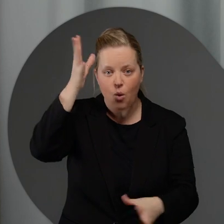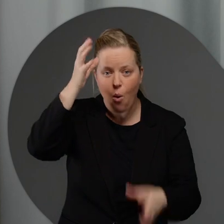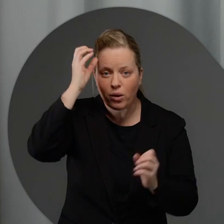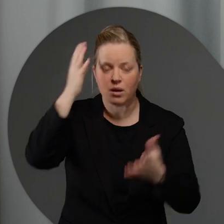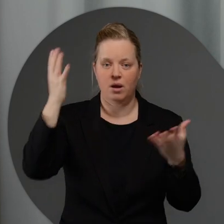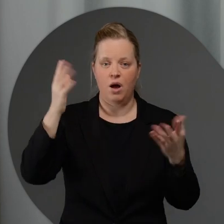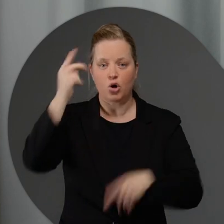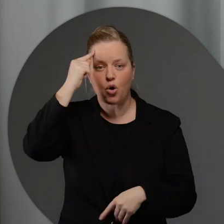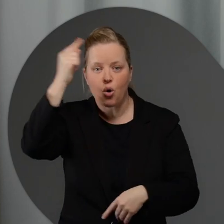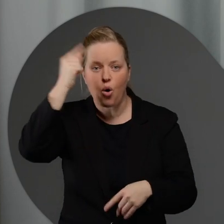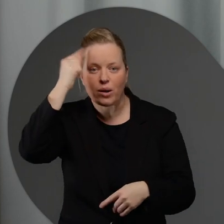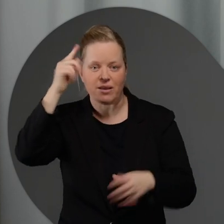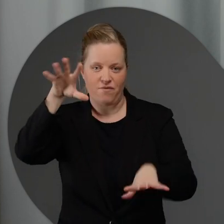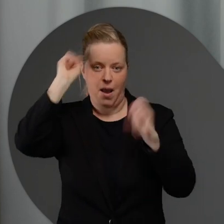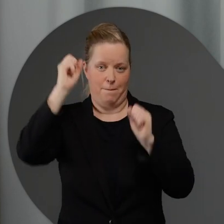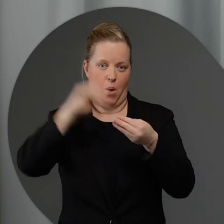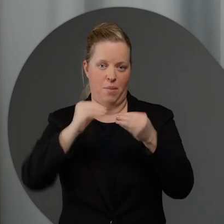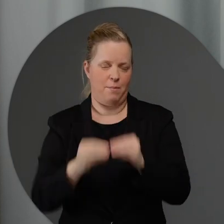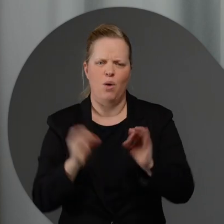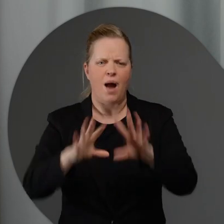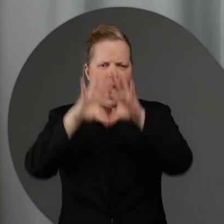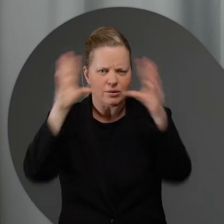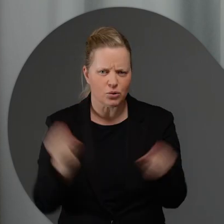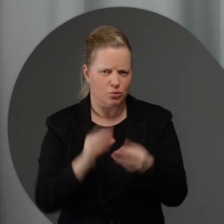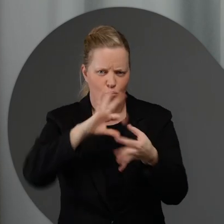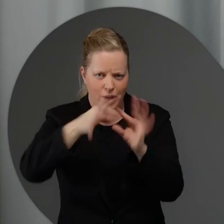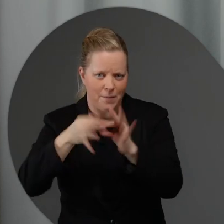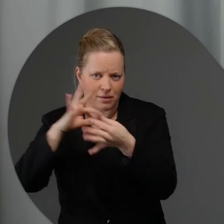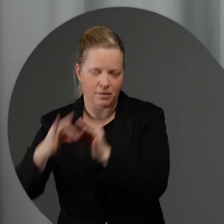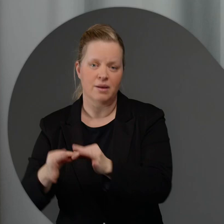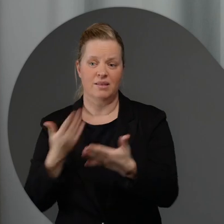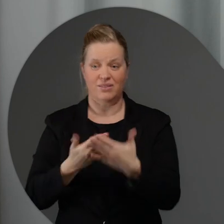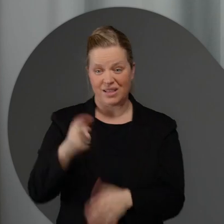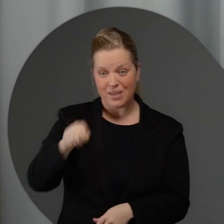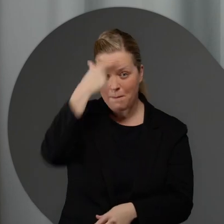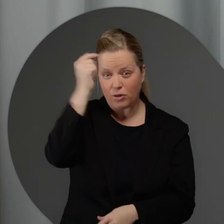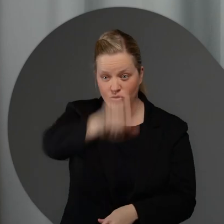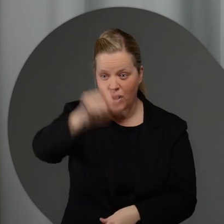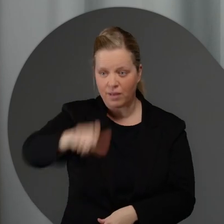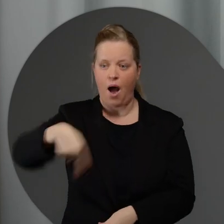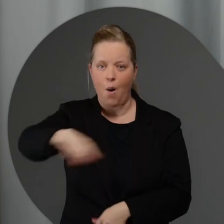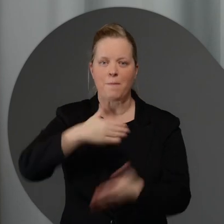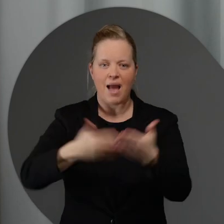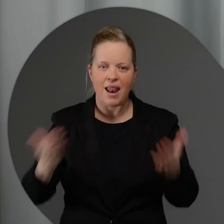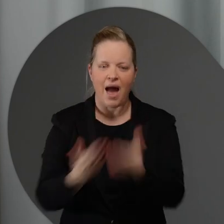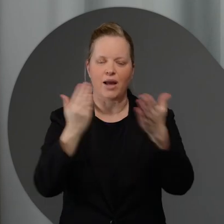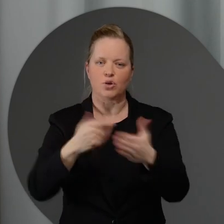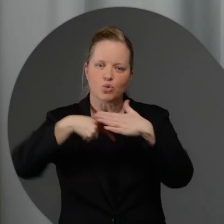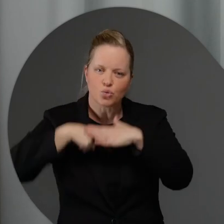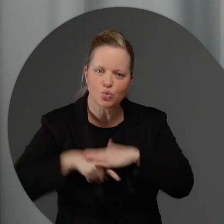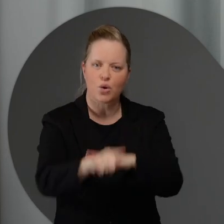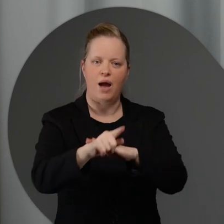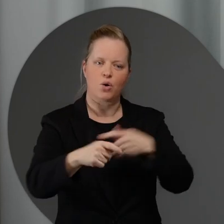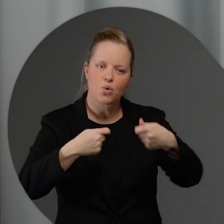Kognition, das heißt, wir haben kognitive Probleme und manchmal auch alles zusammen. auch diesen Menschen erleichtern wir im Grunde genommen dann